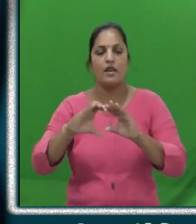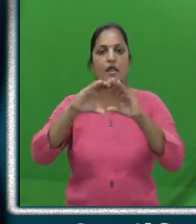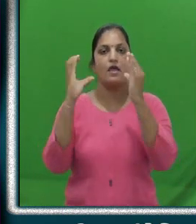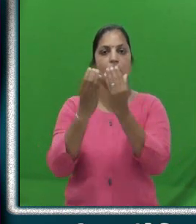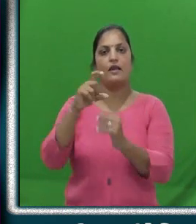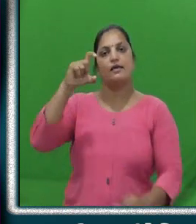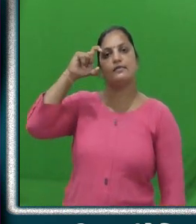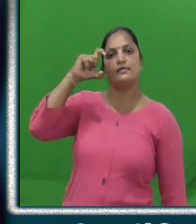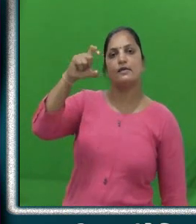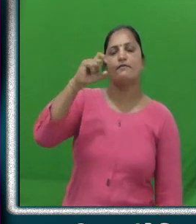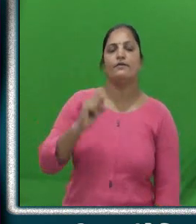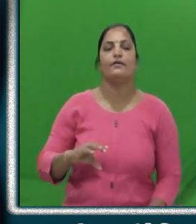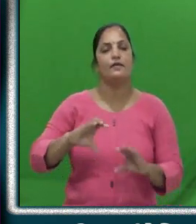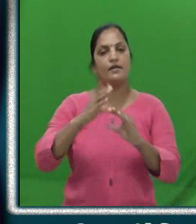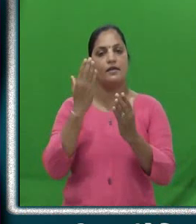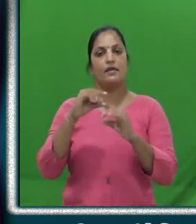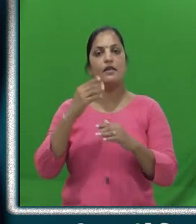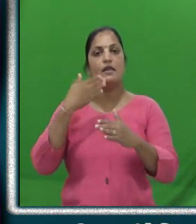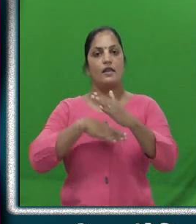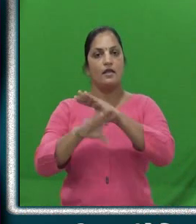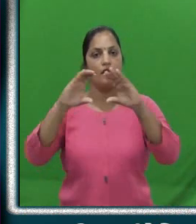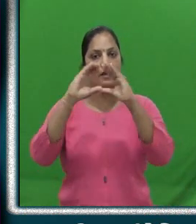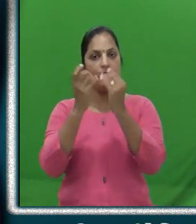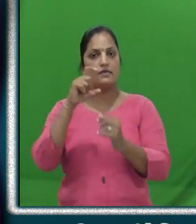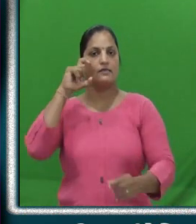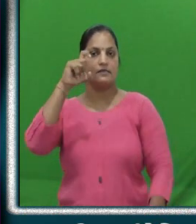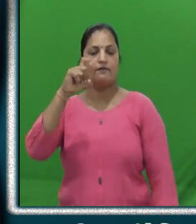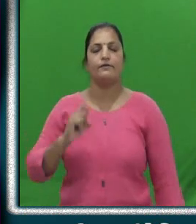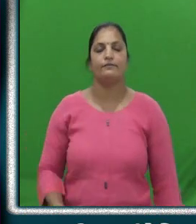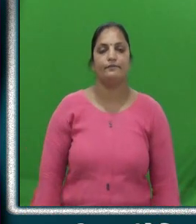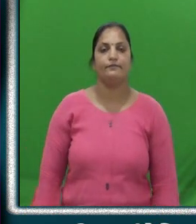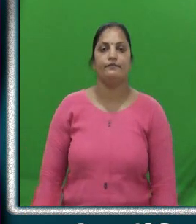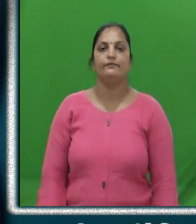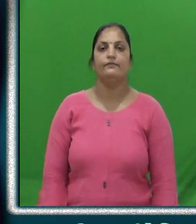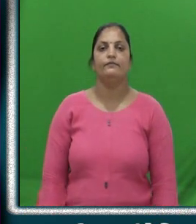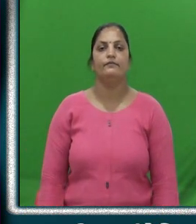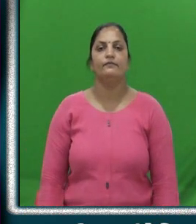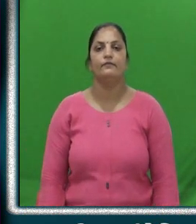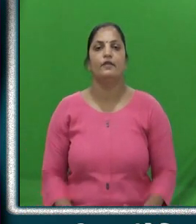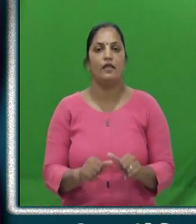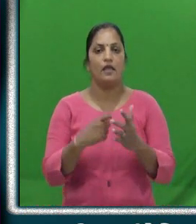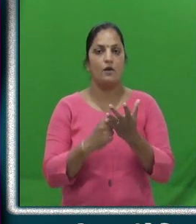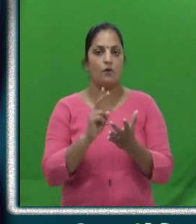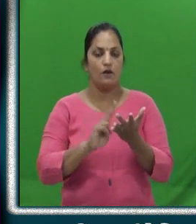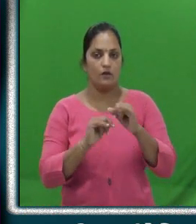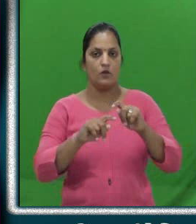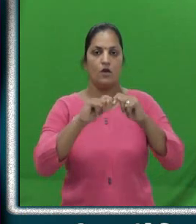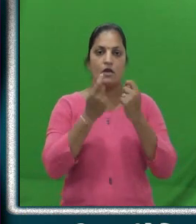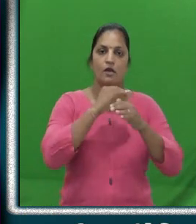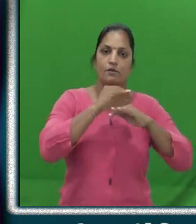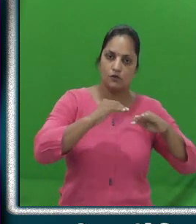ઇન ક્લાસ સેવન શું આવશે ઇન ક્લાસ સેવન અરુણ